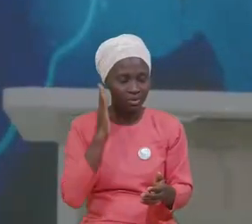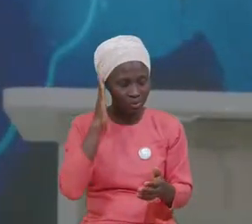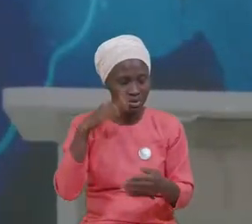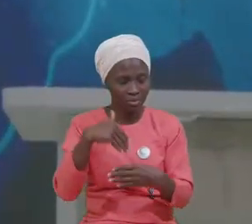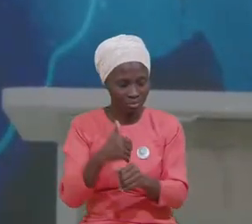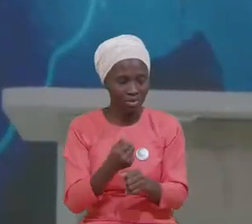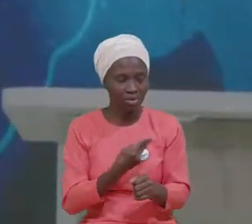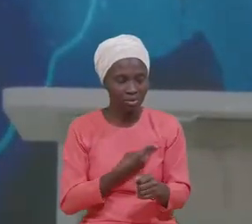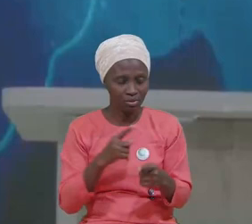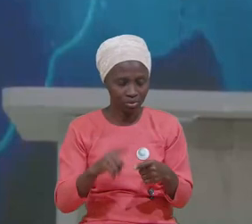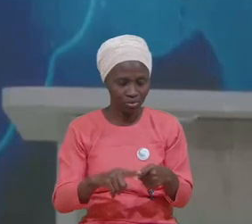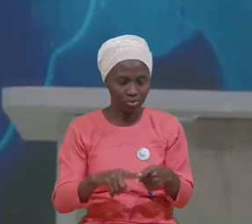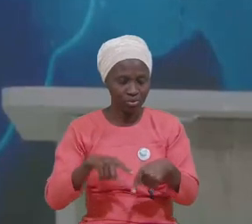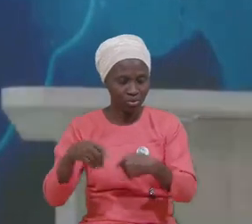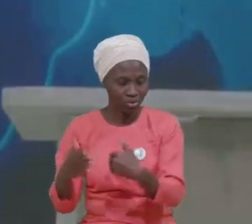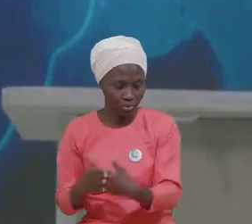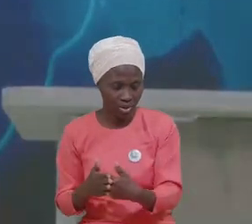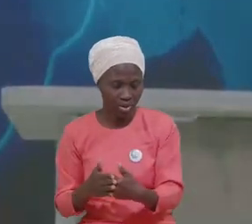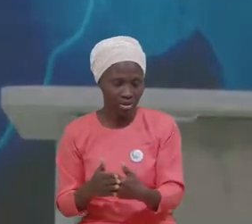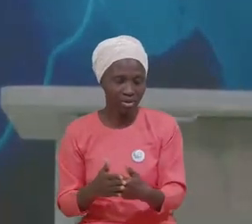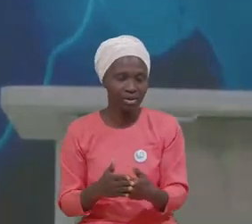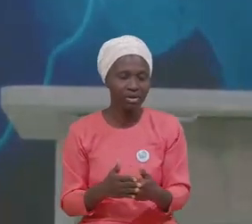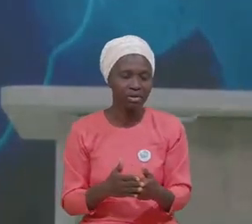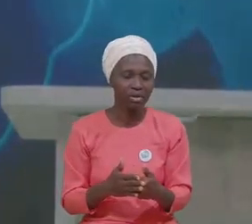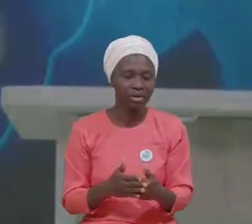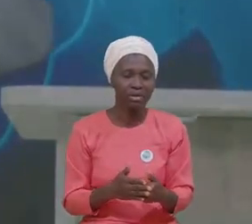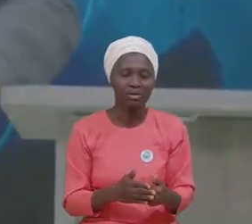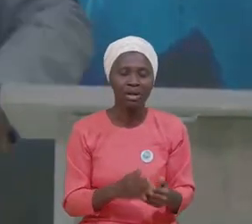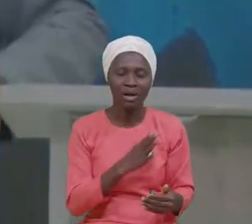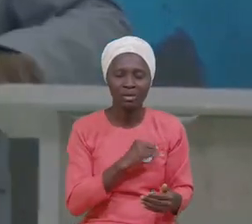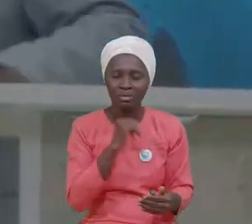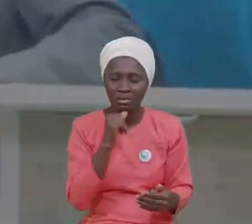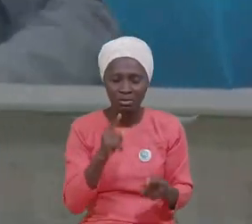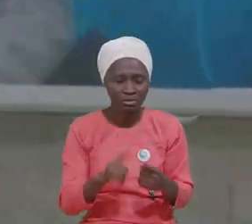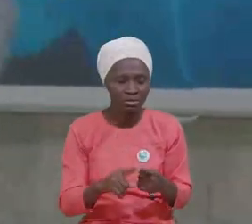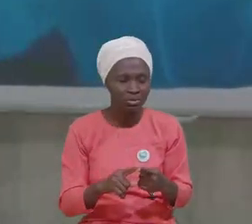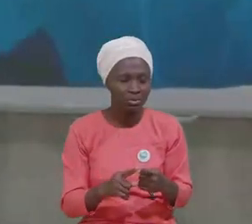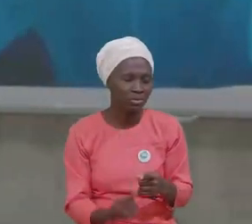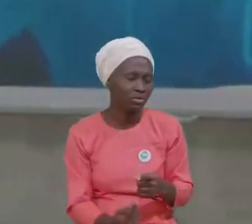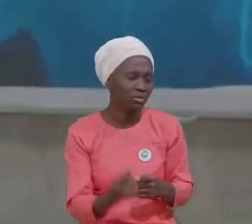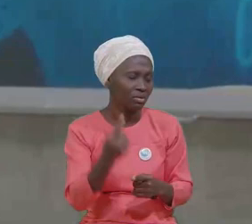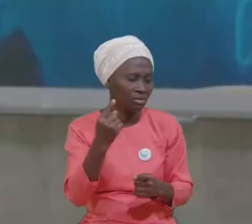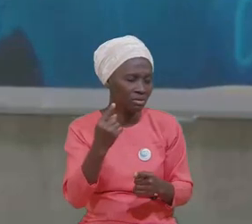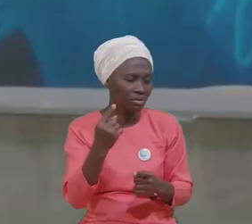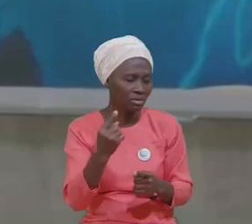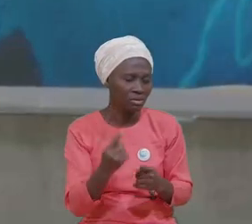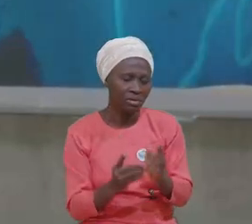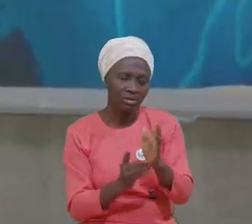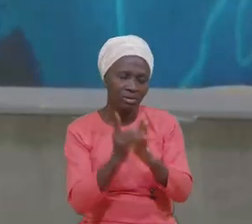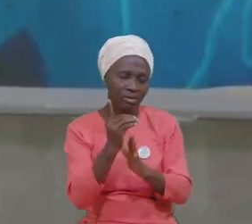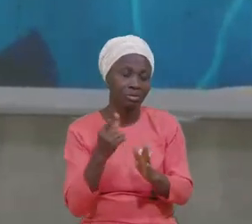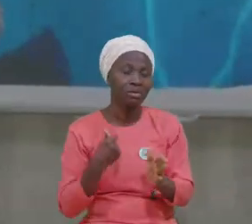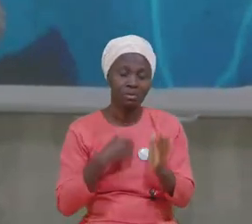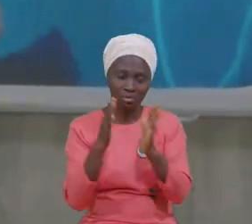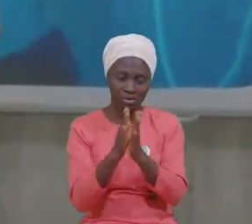que soit ce qui va nous amener à aller en arrière au lieu d'avancer, nous prions qu'en ce